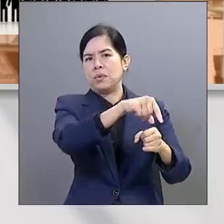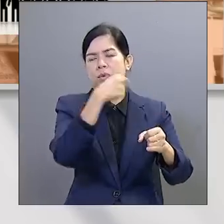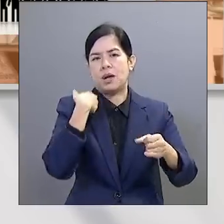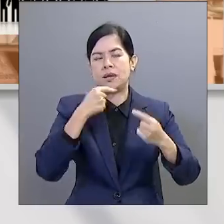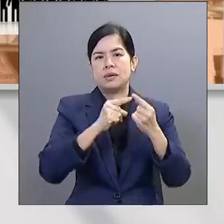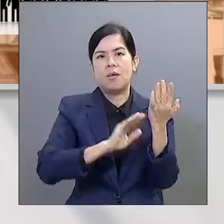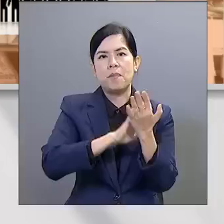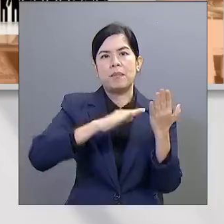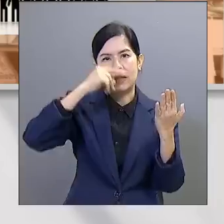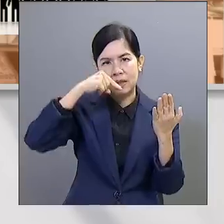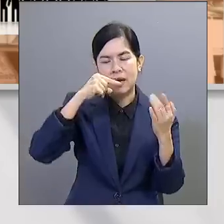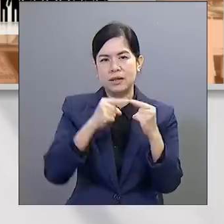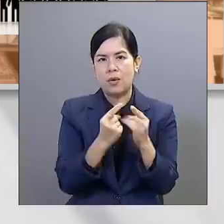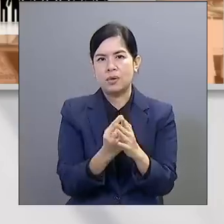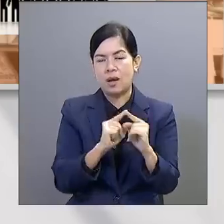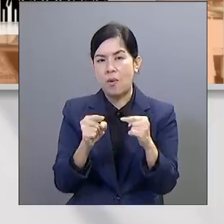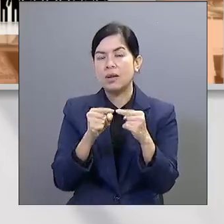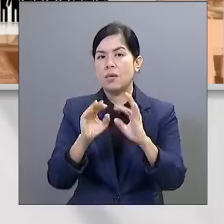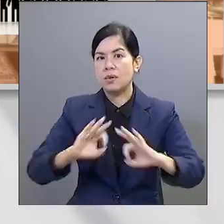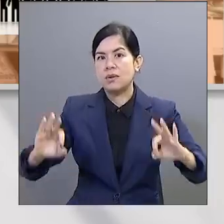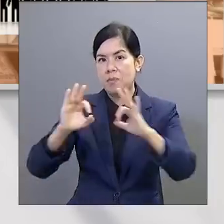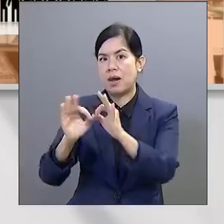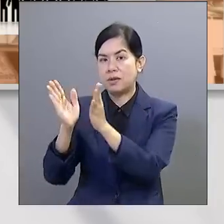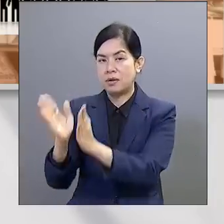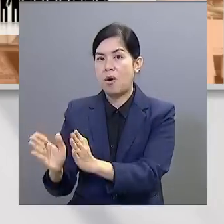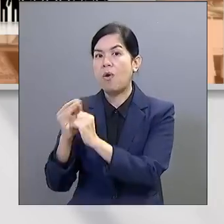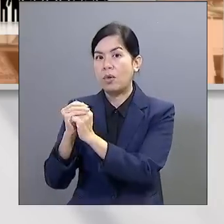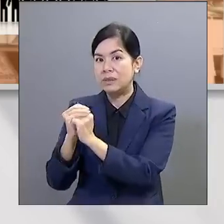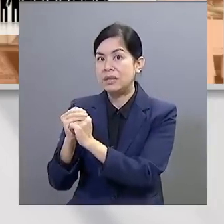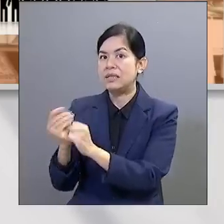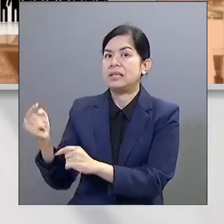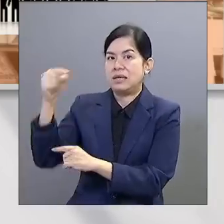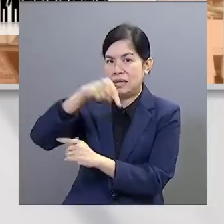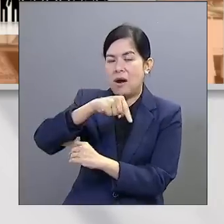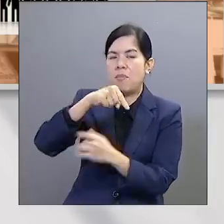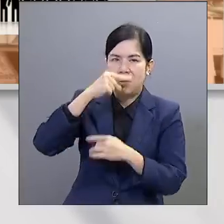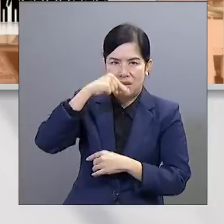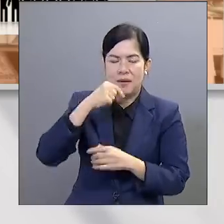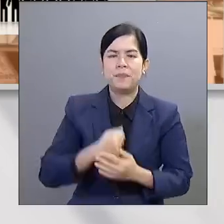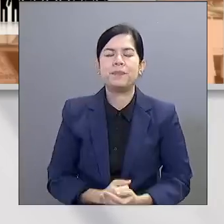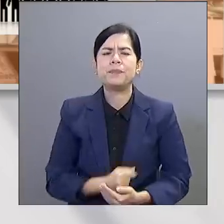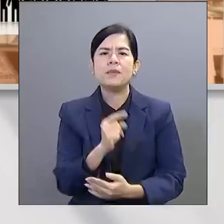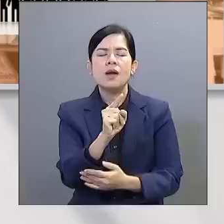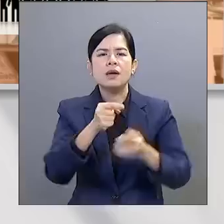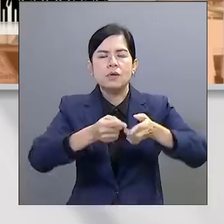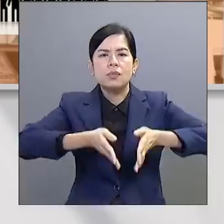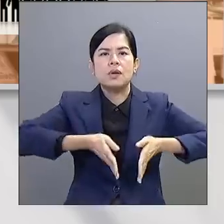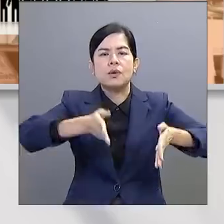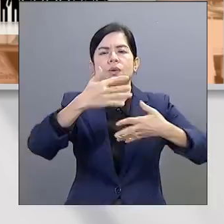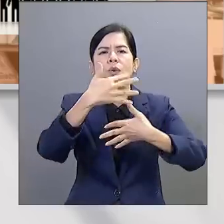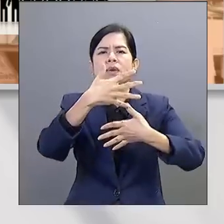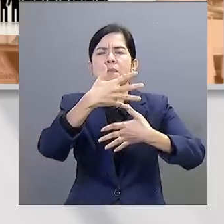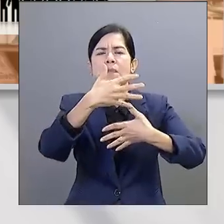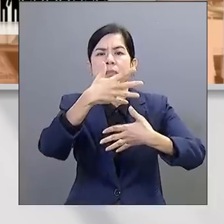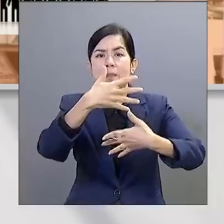เข้ามาในไทยเป็นหลักนั่นเองนะคะอีกย่านหนึ่งค่ะก็คือสำเพ็งซึ่งที่ผ่านมาคุณผู้ชมก็คงจะรู้ว่าเป็นแหล่งค้าส่ง